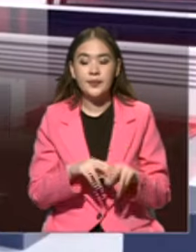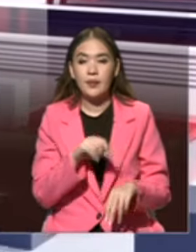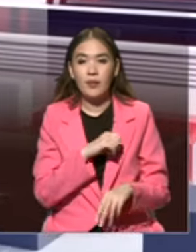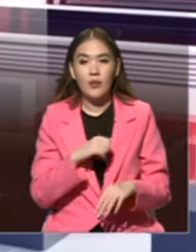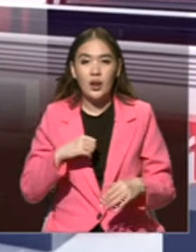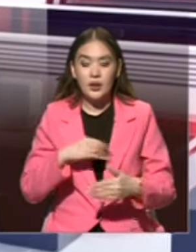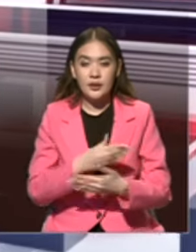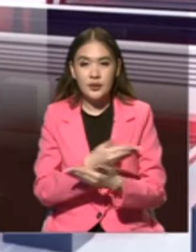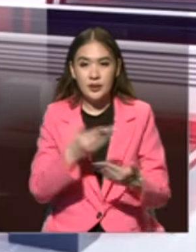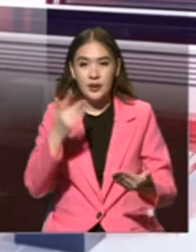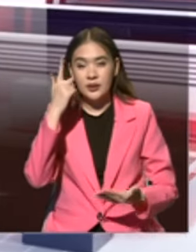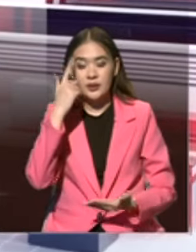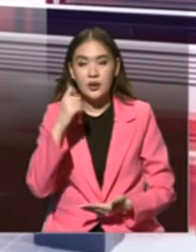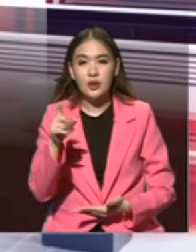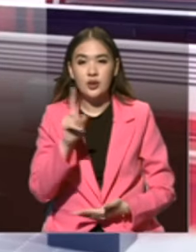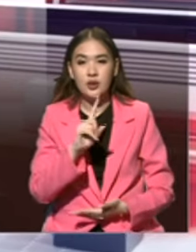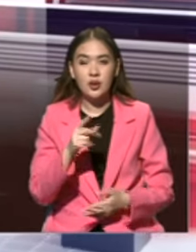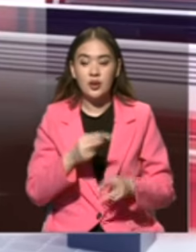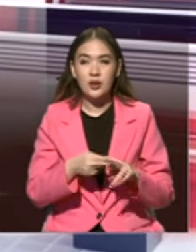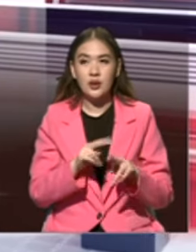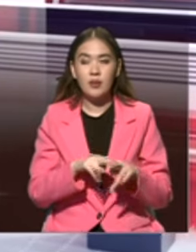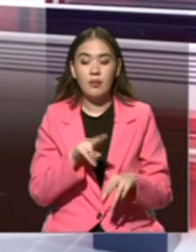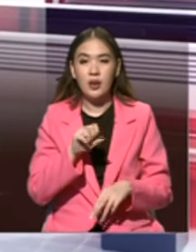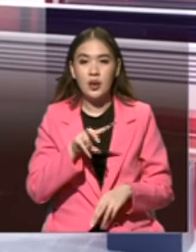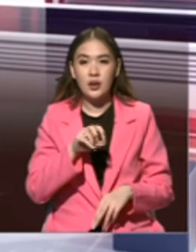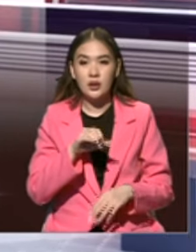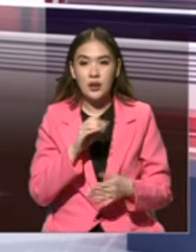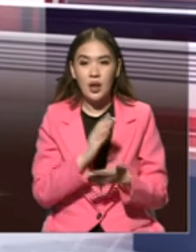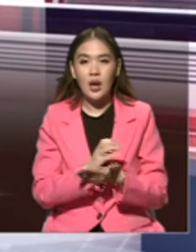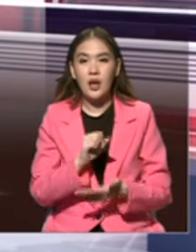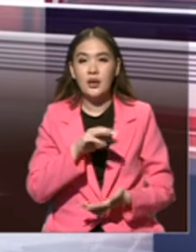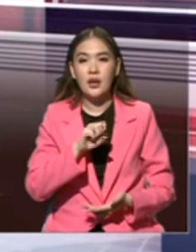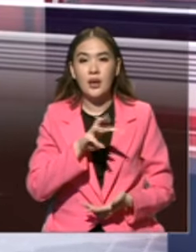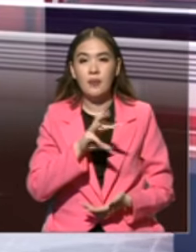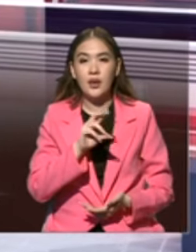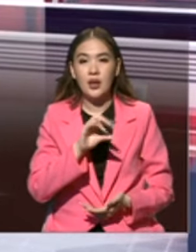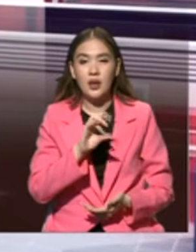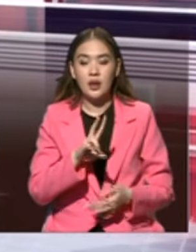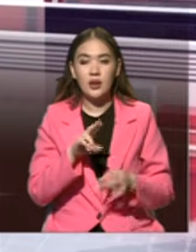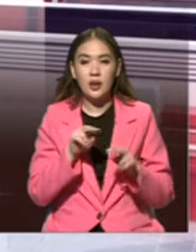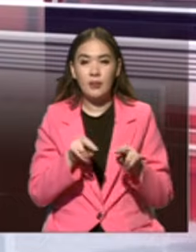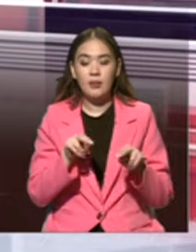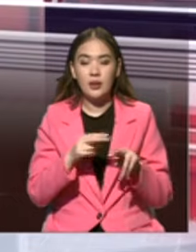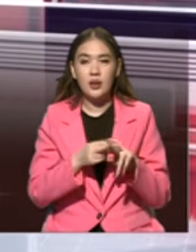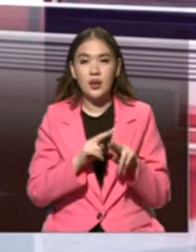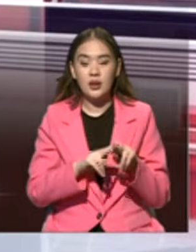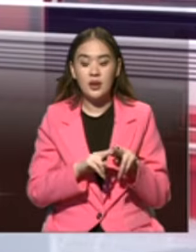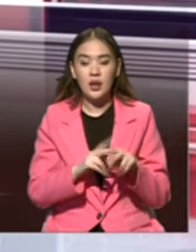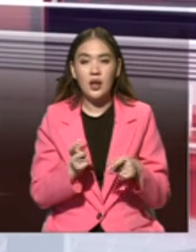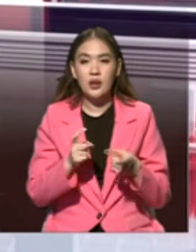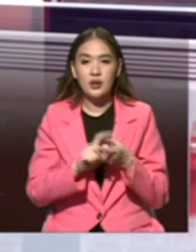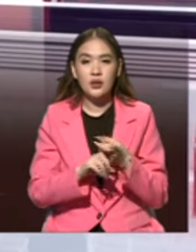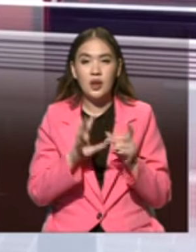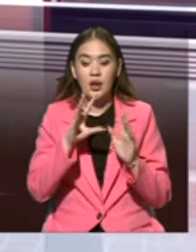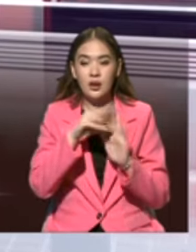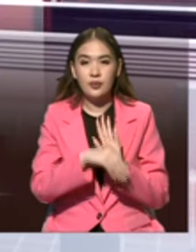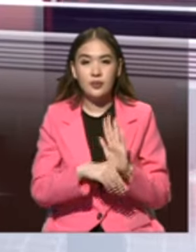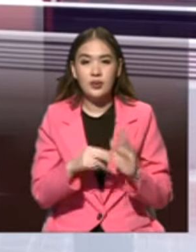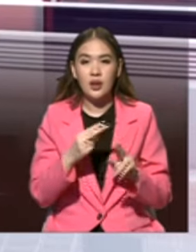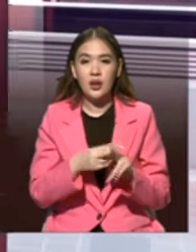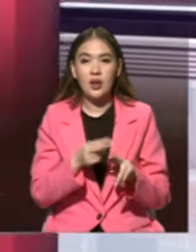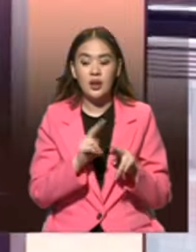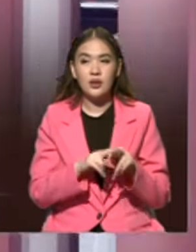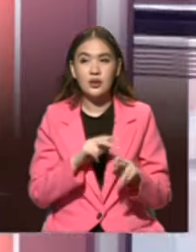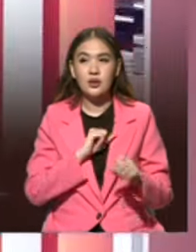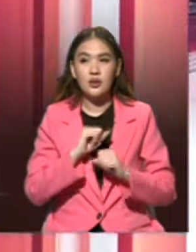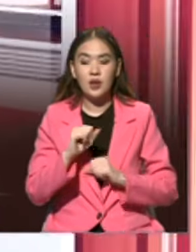білесіздер, кәсіпкерлік палатасы бар ғой атамекен деген әр аудандарда. Сол мүшелері кіреді. Сондай-ақ бізде ардагерлер